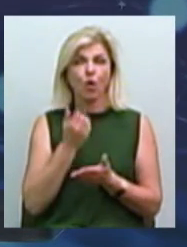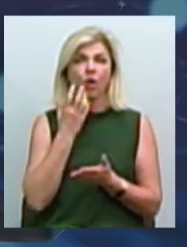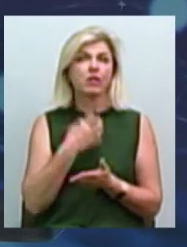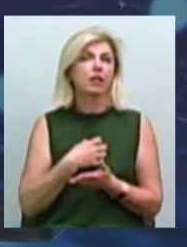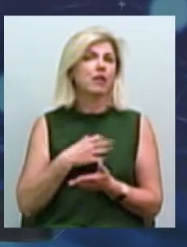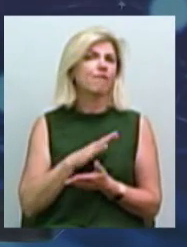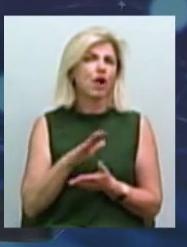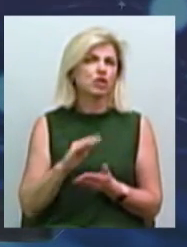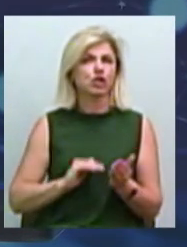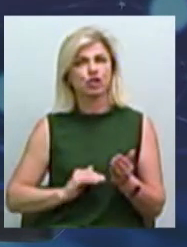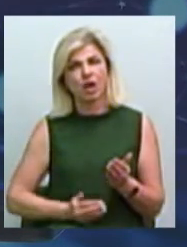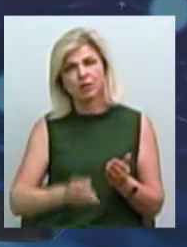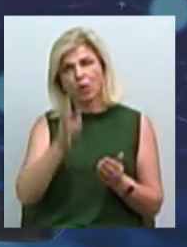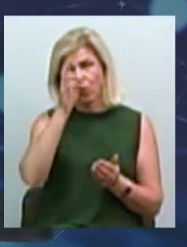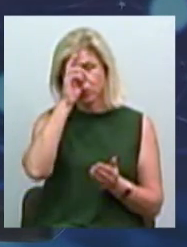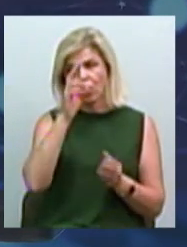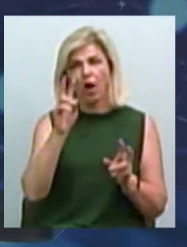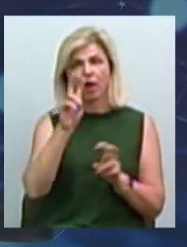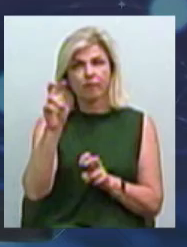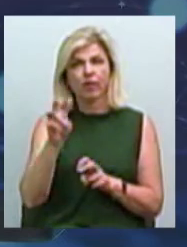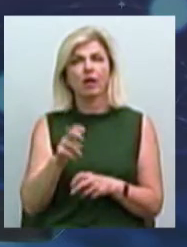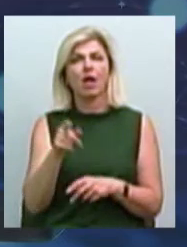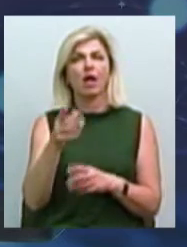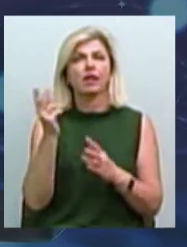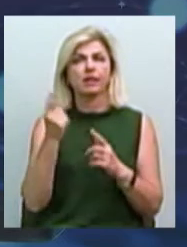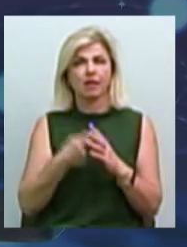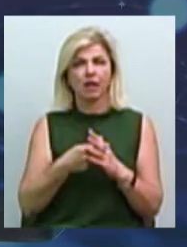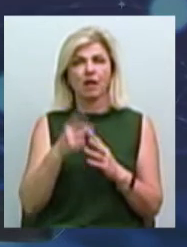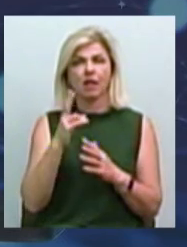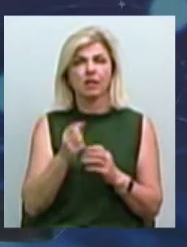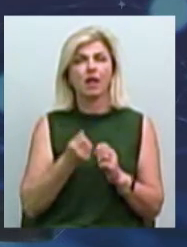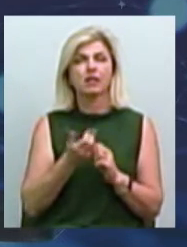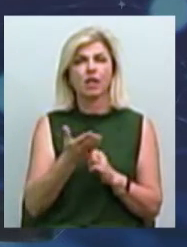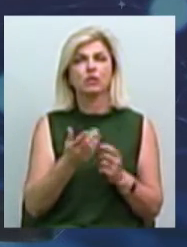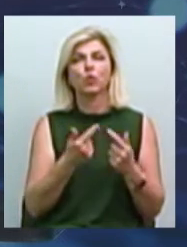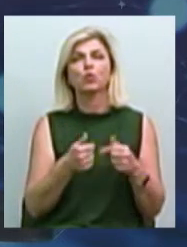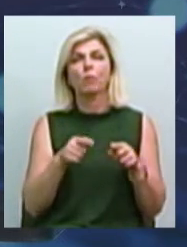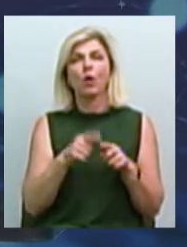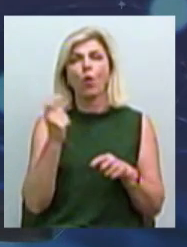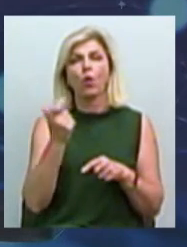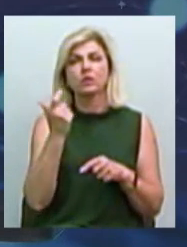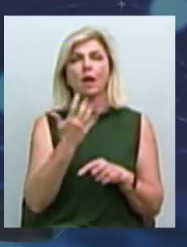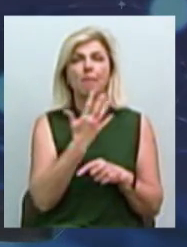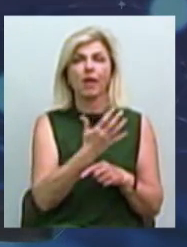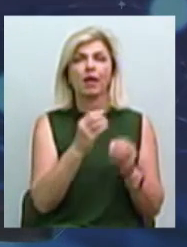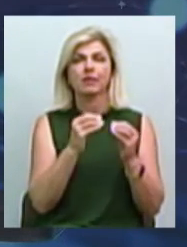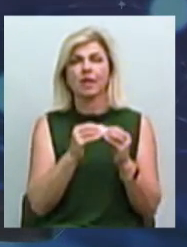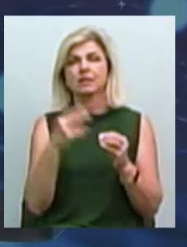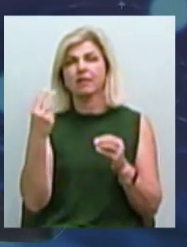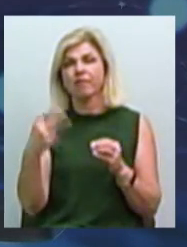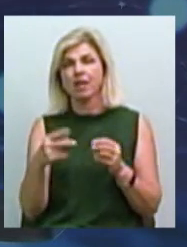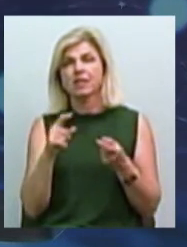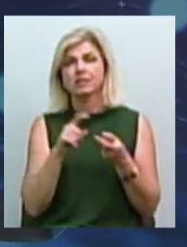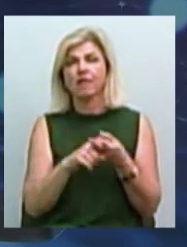это корпорация, либо государственная, одна делится на несколько субъектов хозяйствования, 5, 10, там, 20, в зависимости от того,